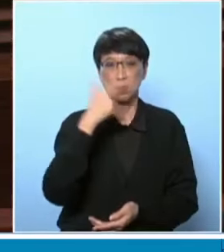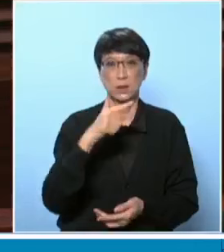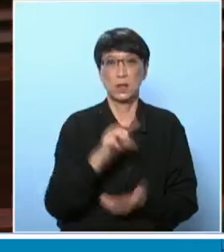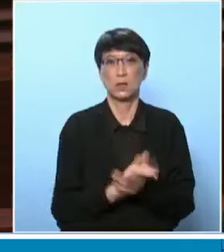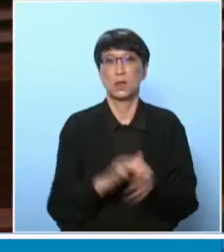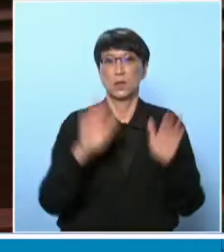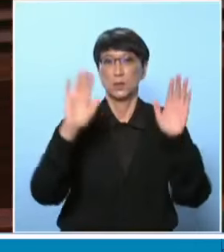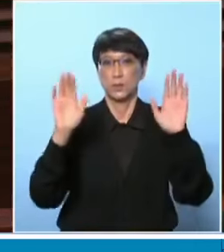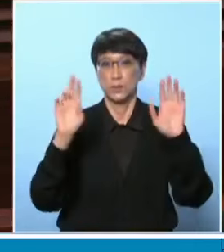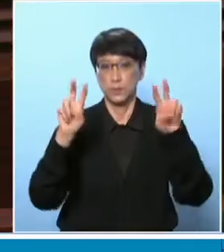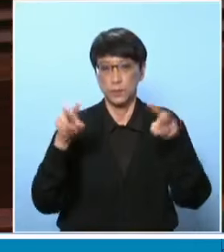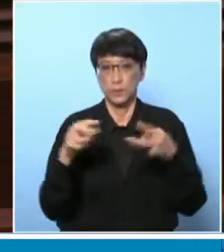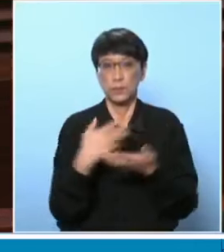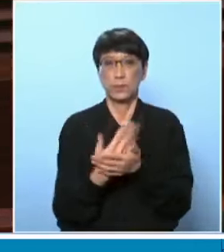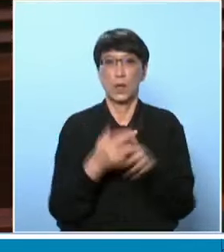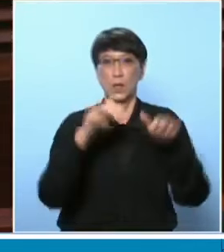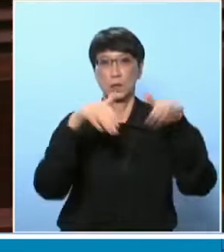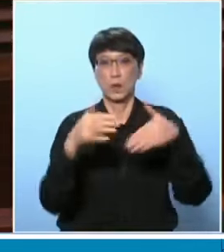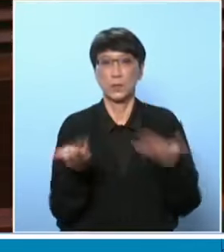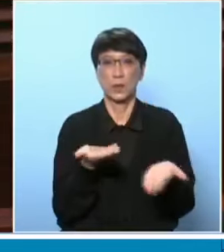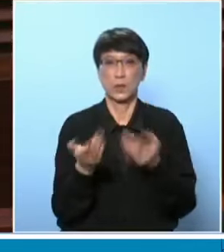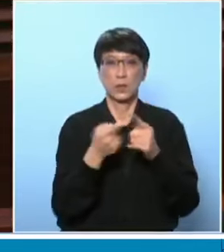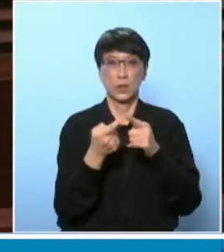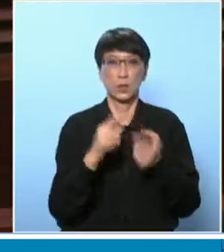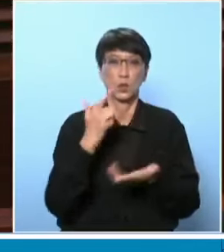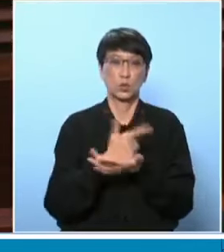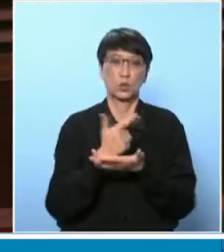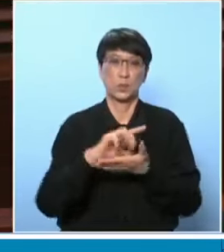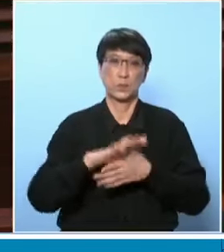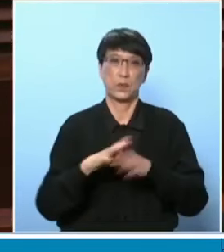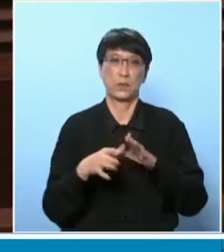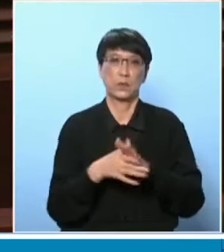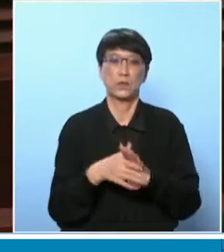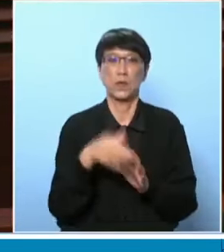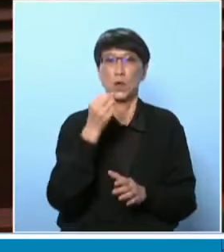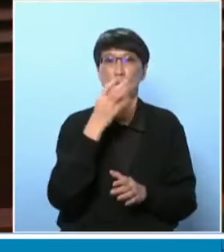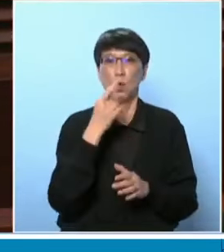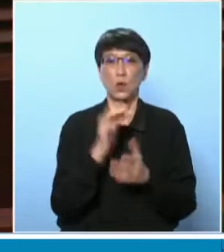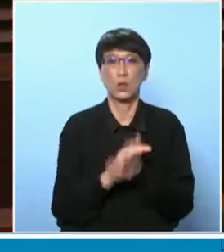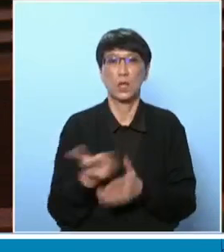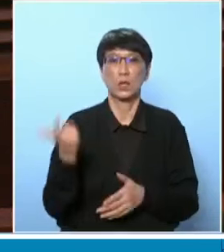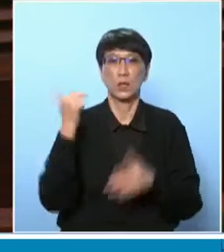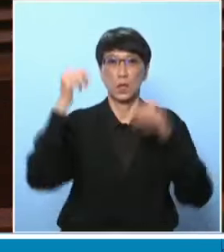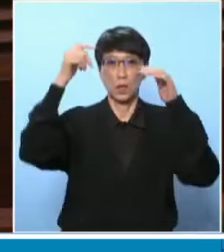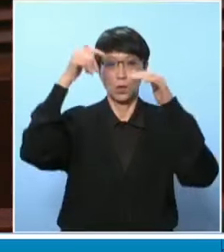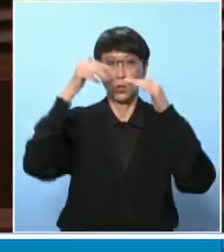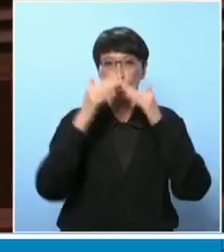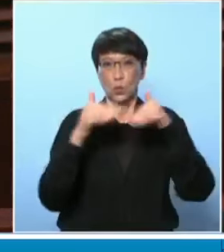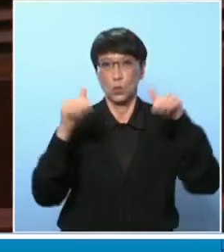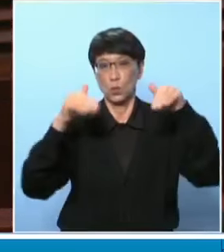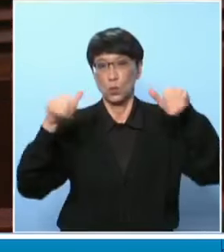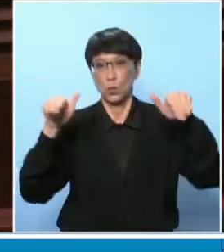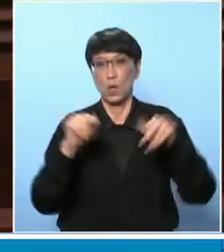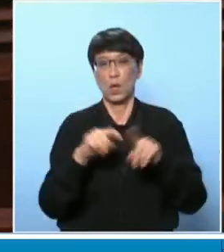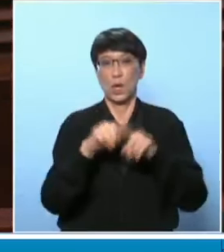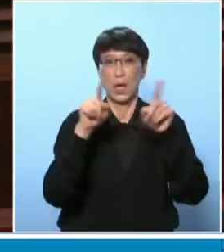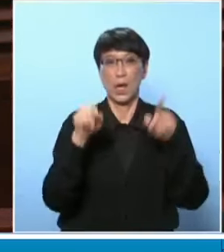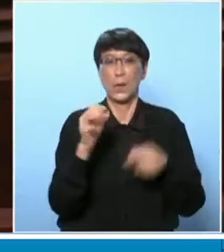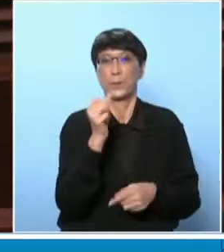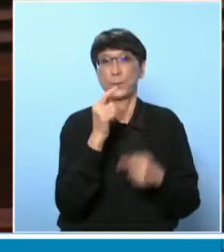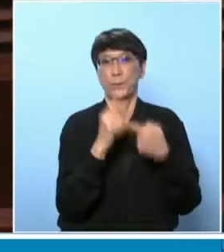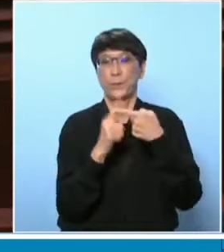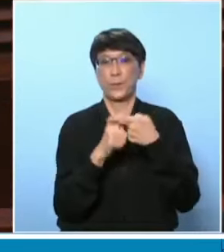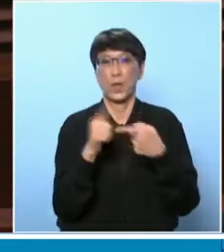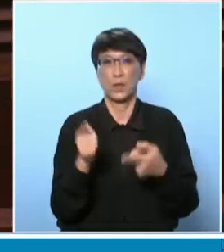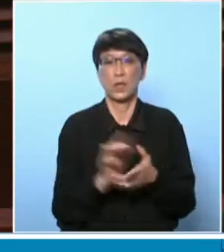施。另外多項有助吸引旅客的重要文化地標，包括香港故宮文化博物館、 M 家博物館以及香港藝